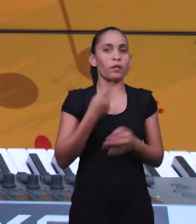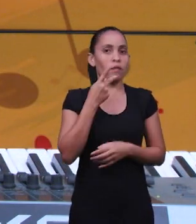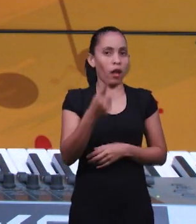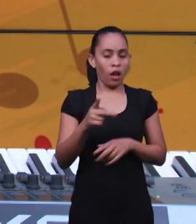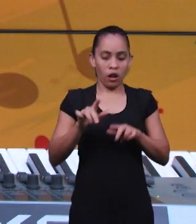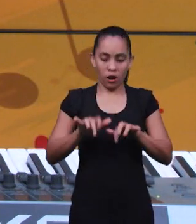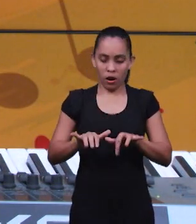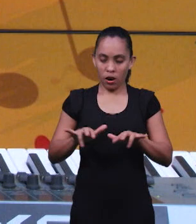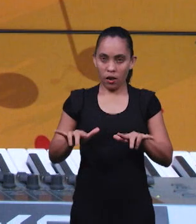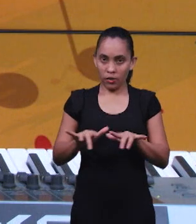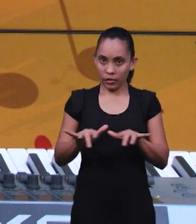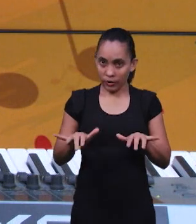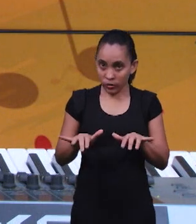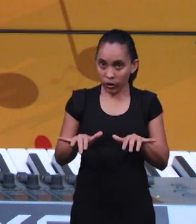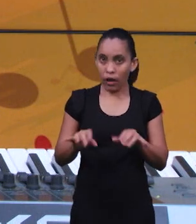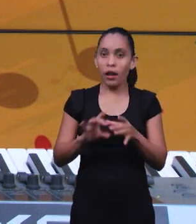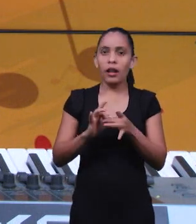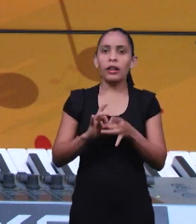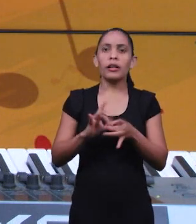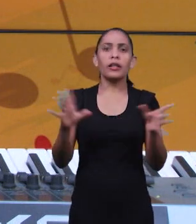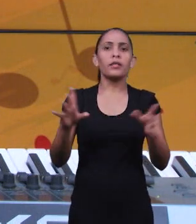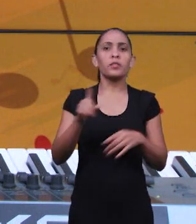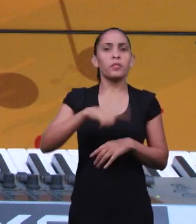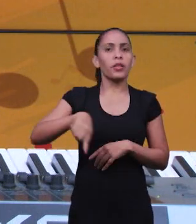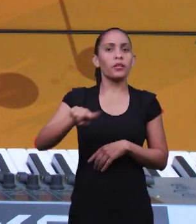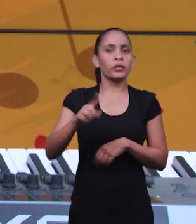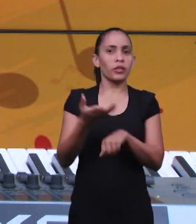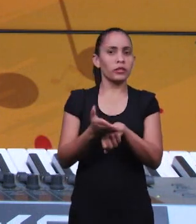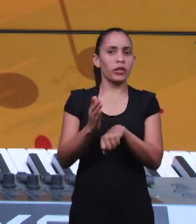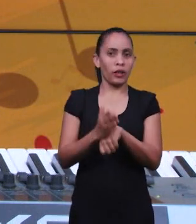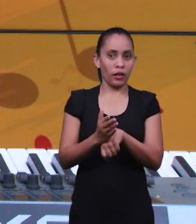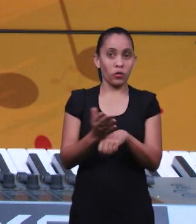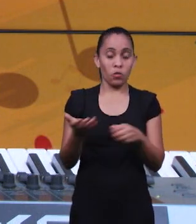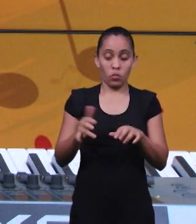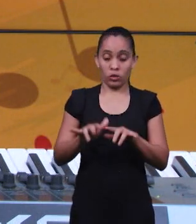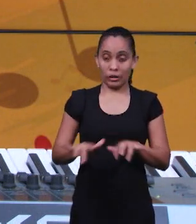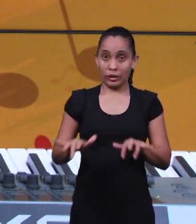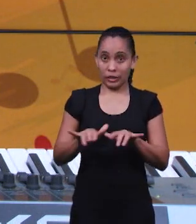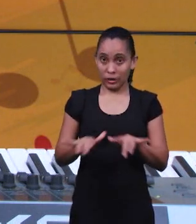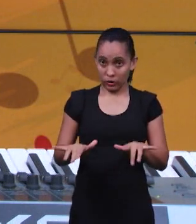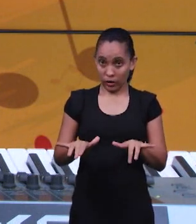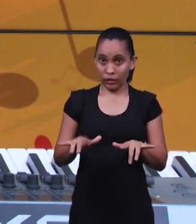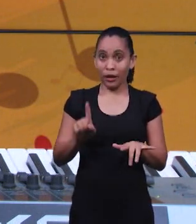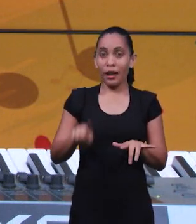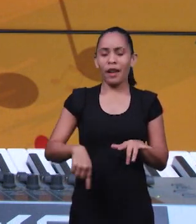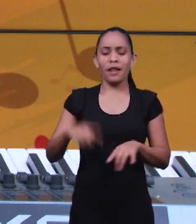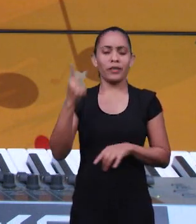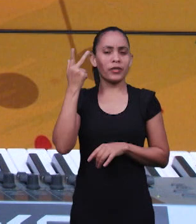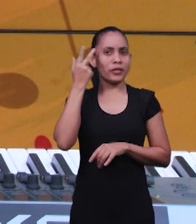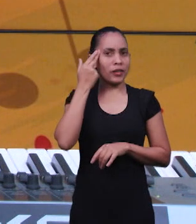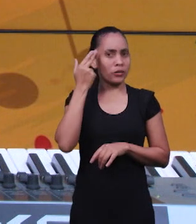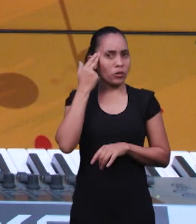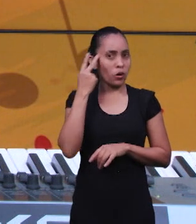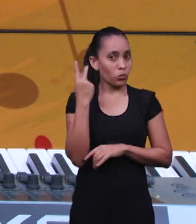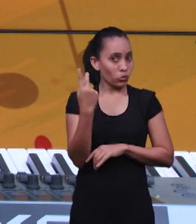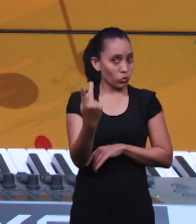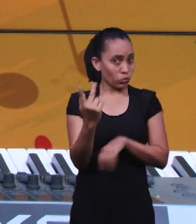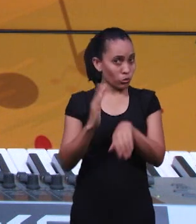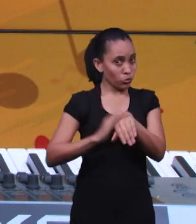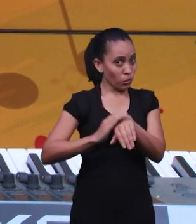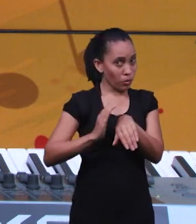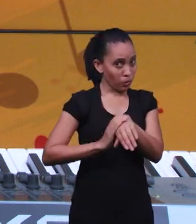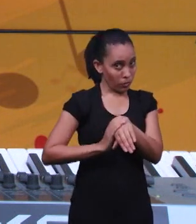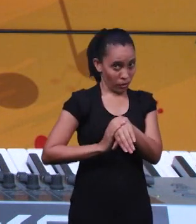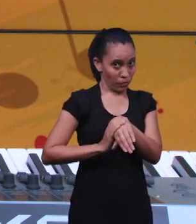la doigté, parce que j'ai laissé la doigté libre pour que vous puissiez penser. La doigté, c'est la façon la plus naturelle de votre main.